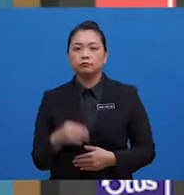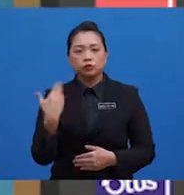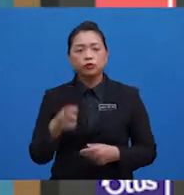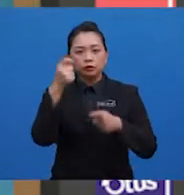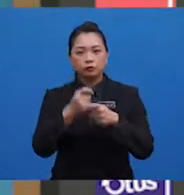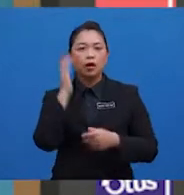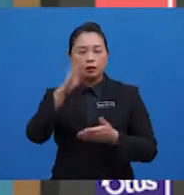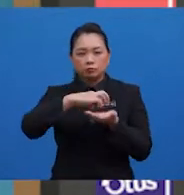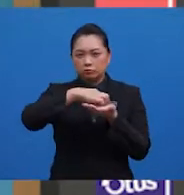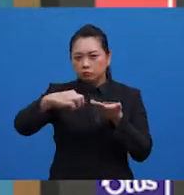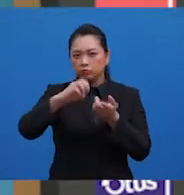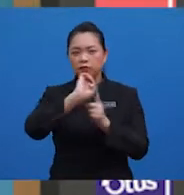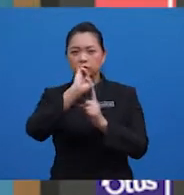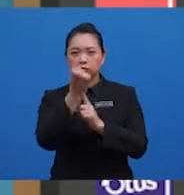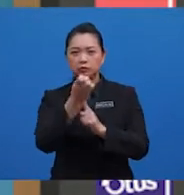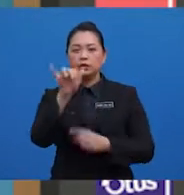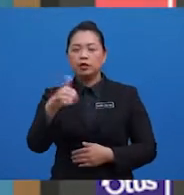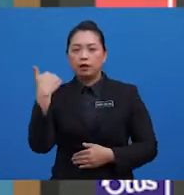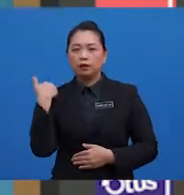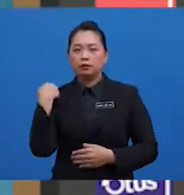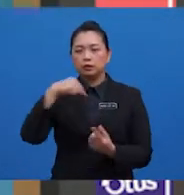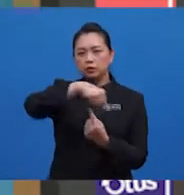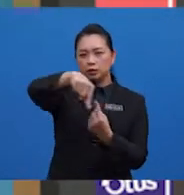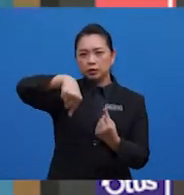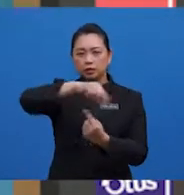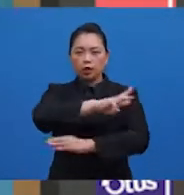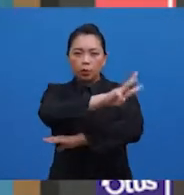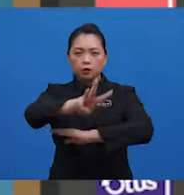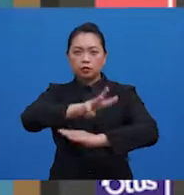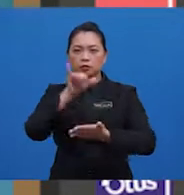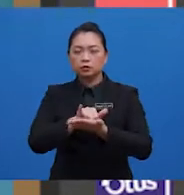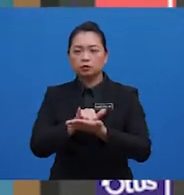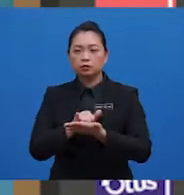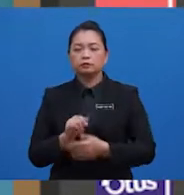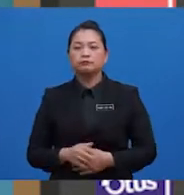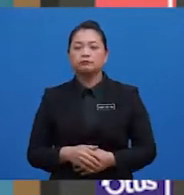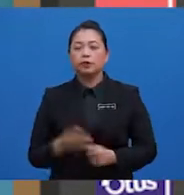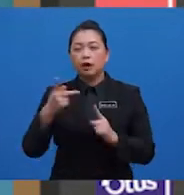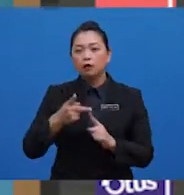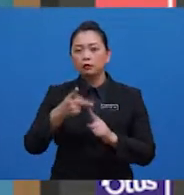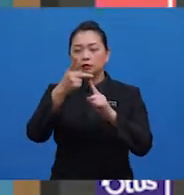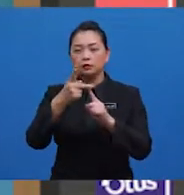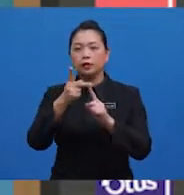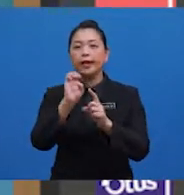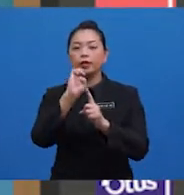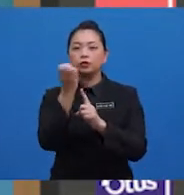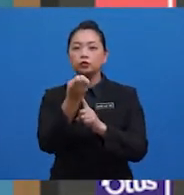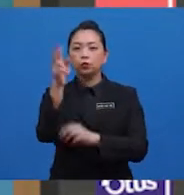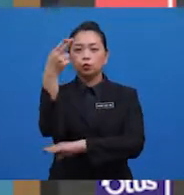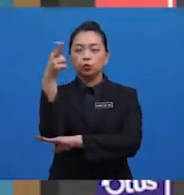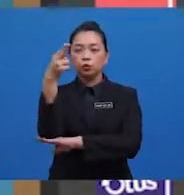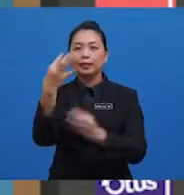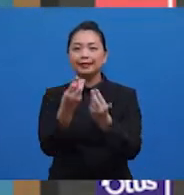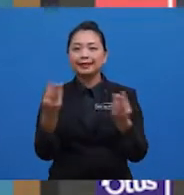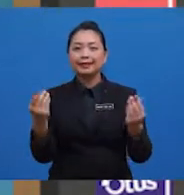akan memusnahkan ekosistem yang terdapat di sekitar kawasan gunung berapi, terutamanya ekosistem hutan tanah